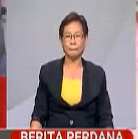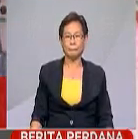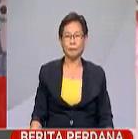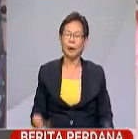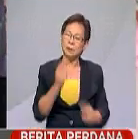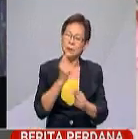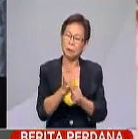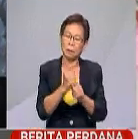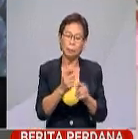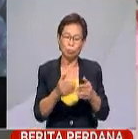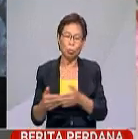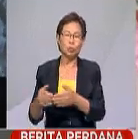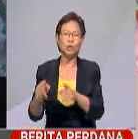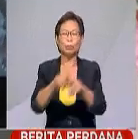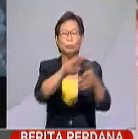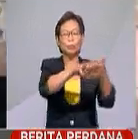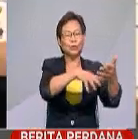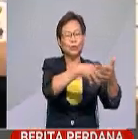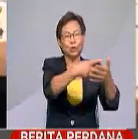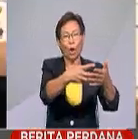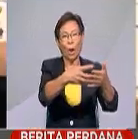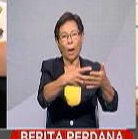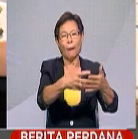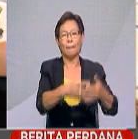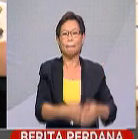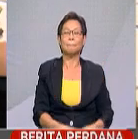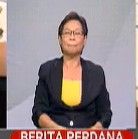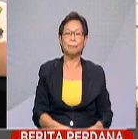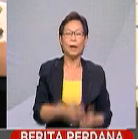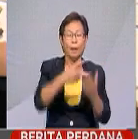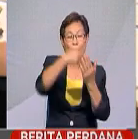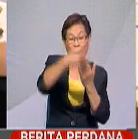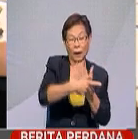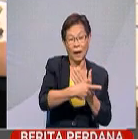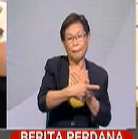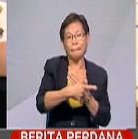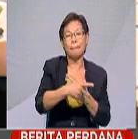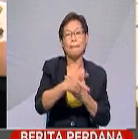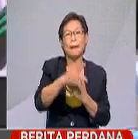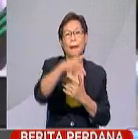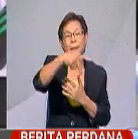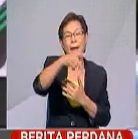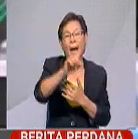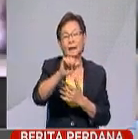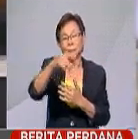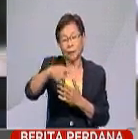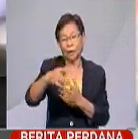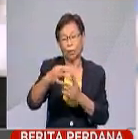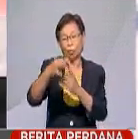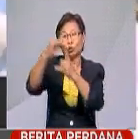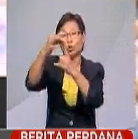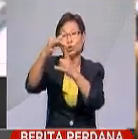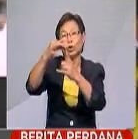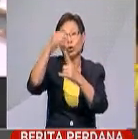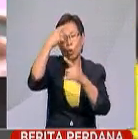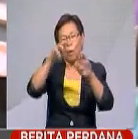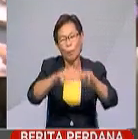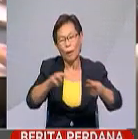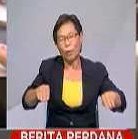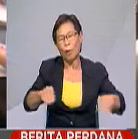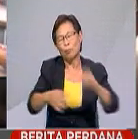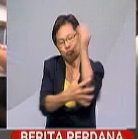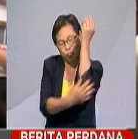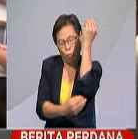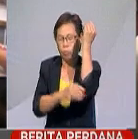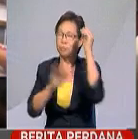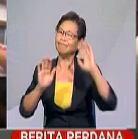Tetap diteruskan seperti dijadualkan pada esok. Bagaimanapun, program sarapan pagi PSP akan dikhususkan kepada pelajar tidak